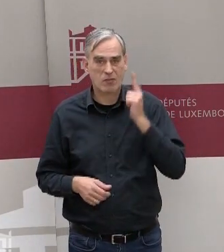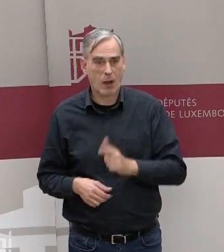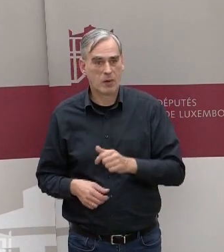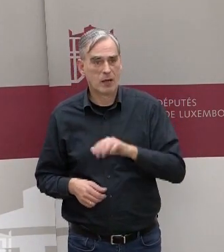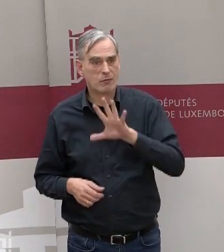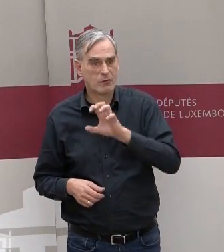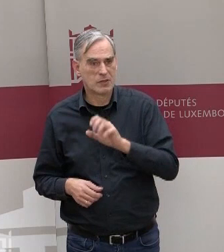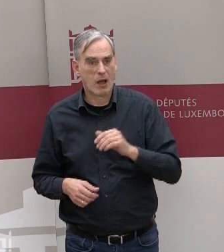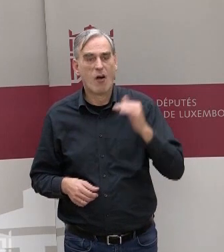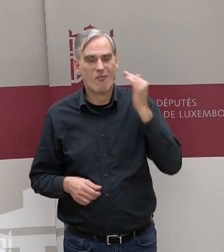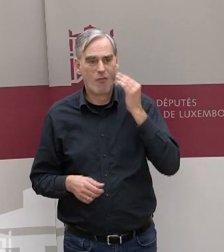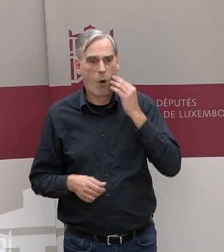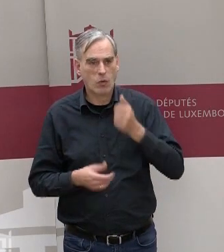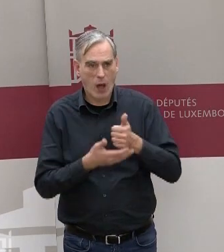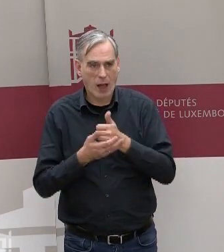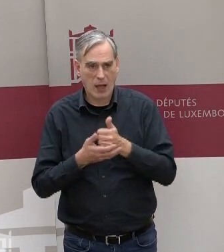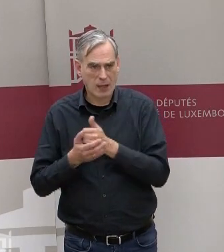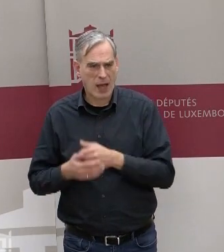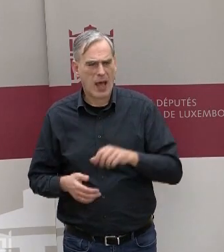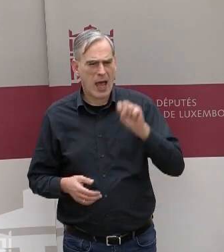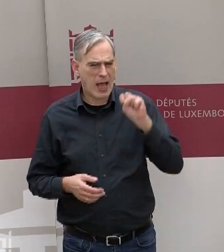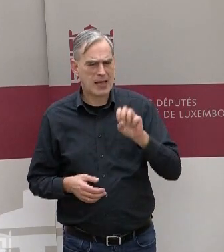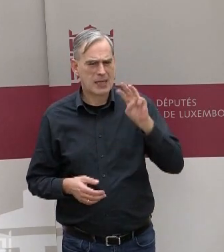der SNHBM gebaut gegangen. Davon sind